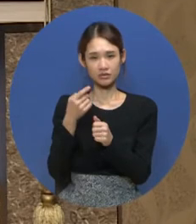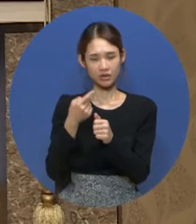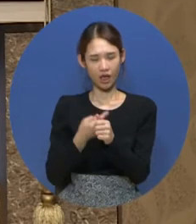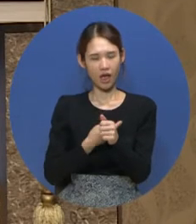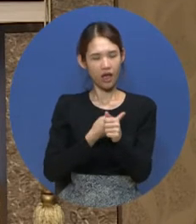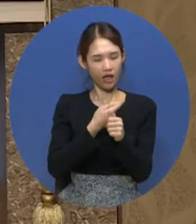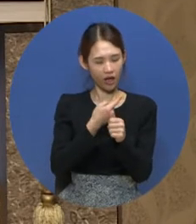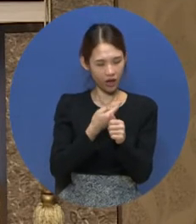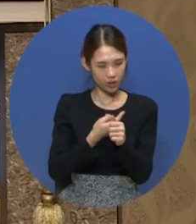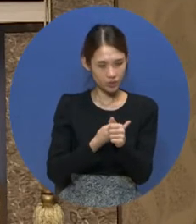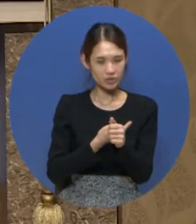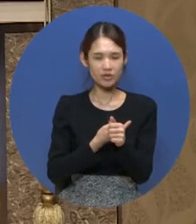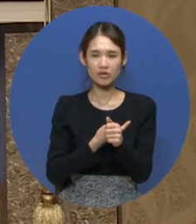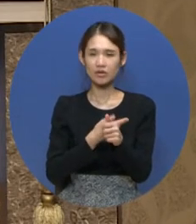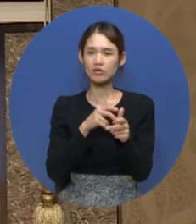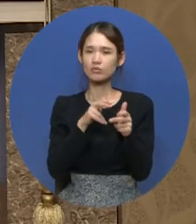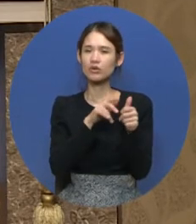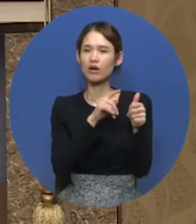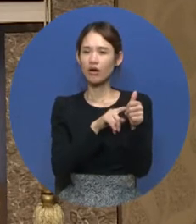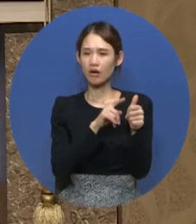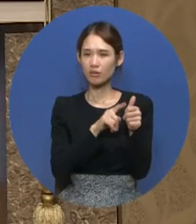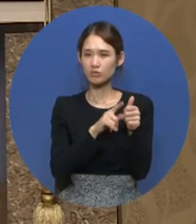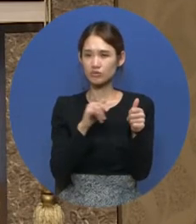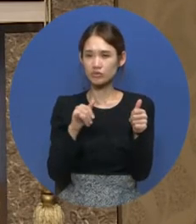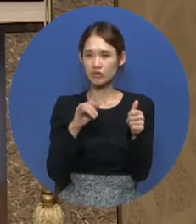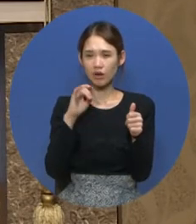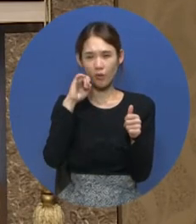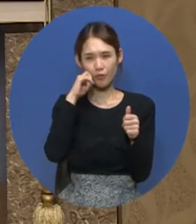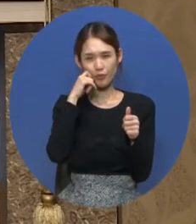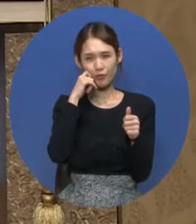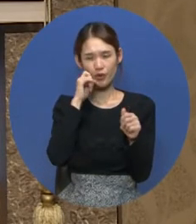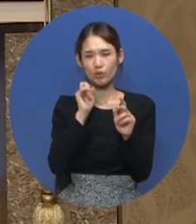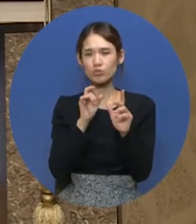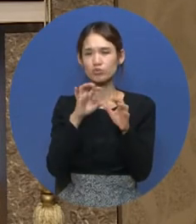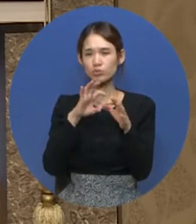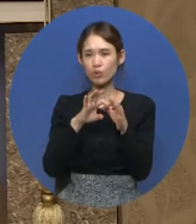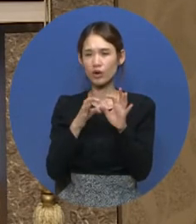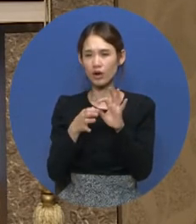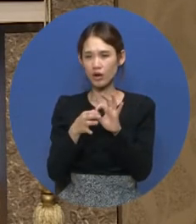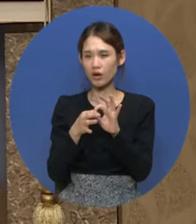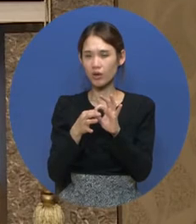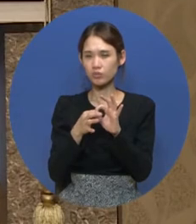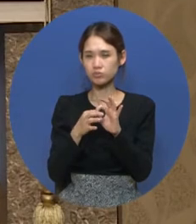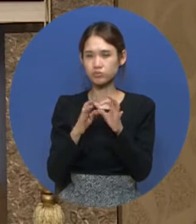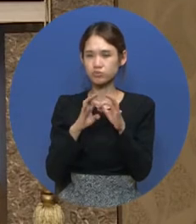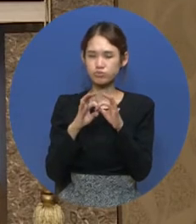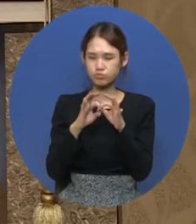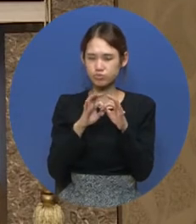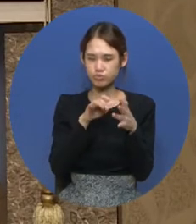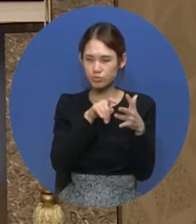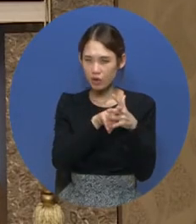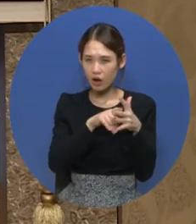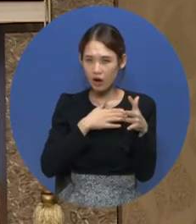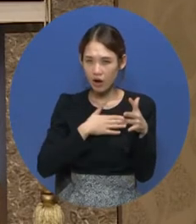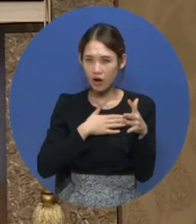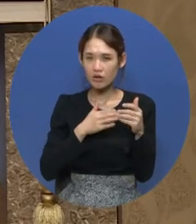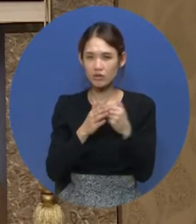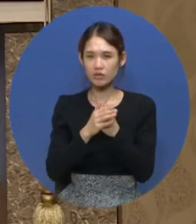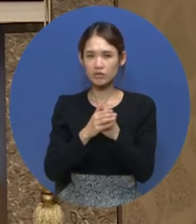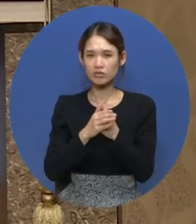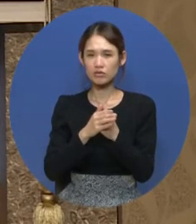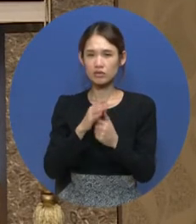이 부분들이 어려움을 알고 그러다 보니까 2분들을 어 창설을